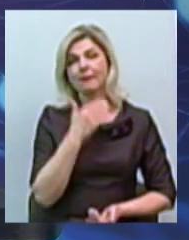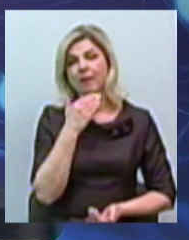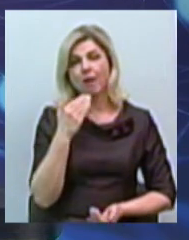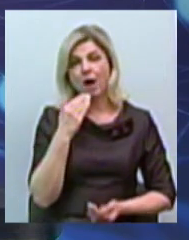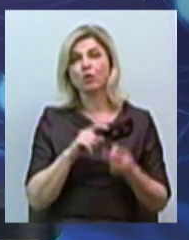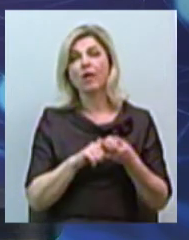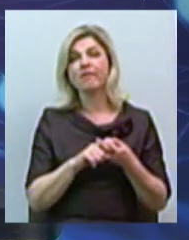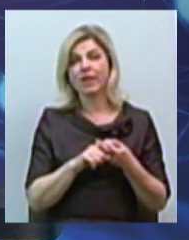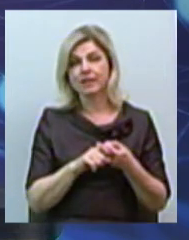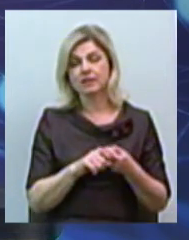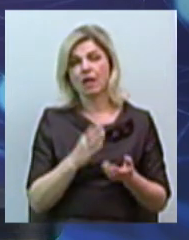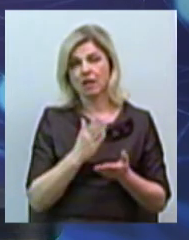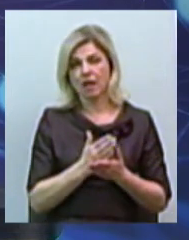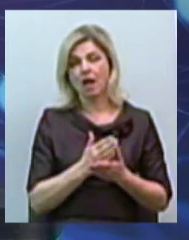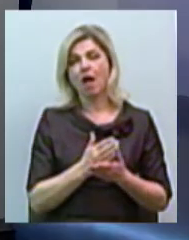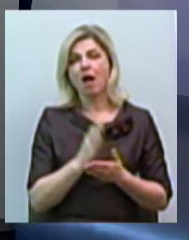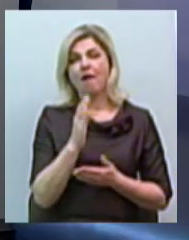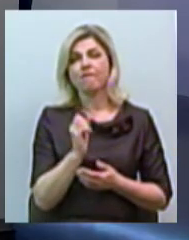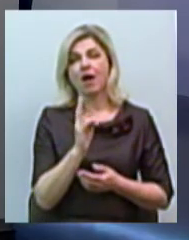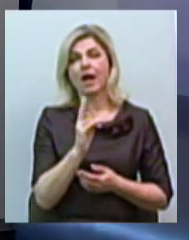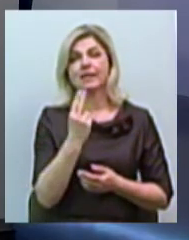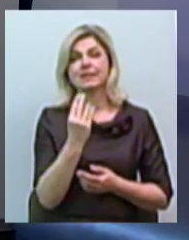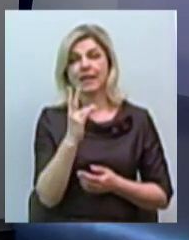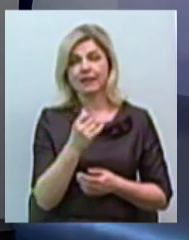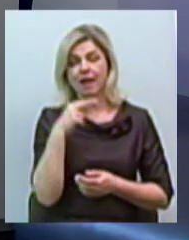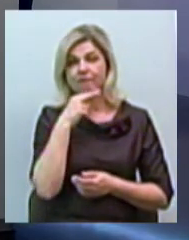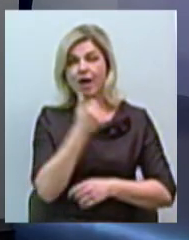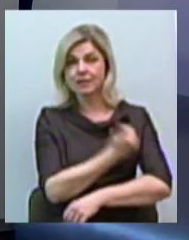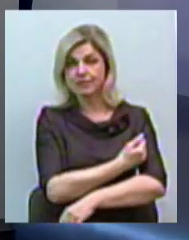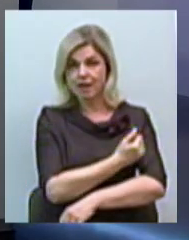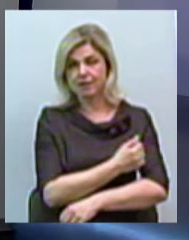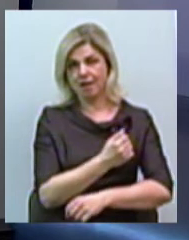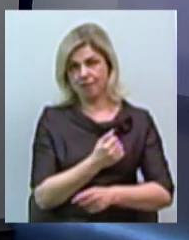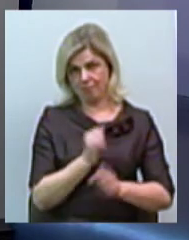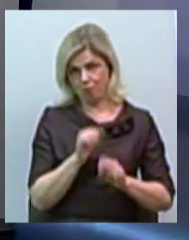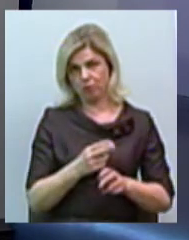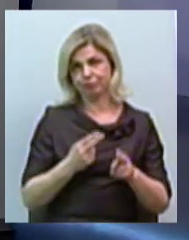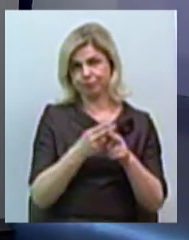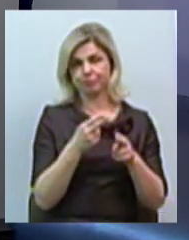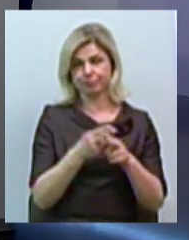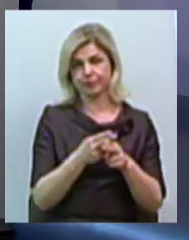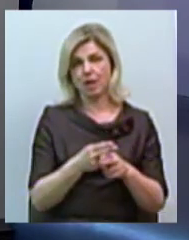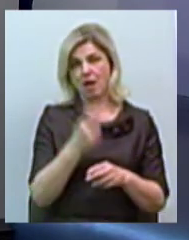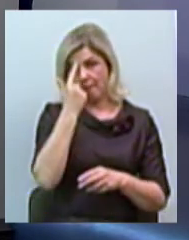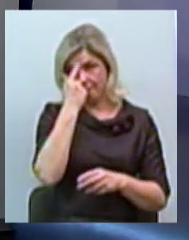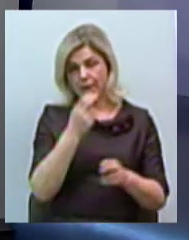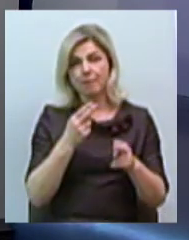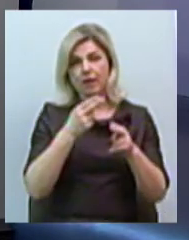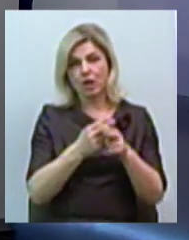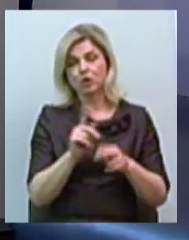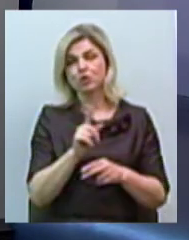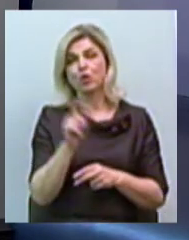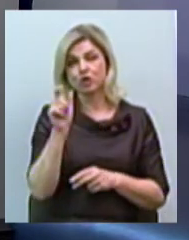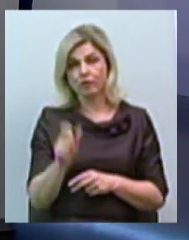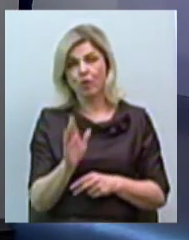є вакцинокерованими. Тобто їх можна попередити за рахунок того, що людина буде